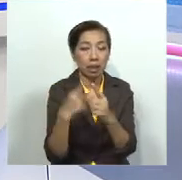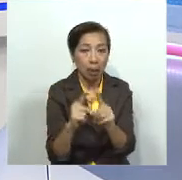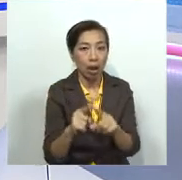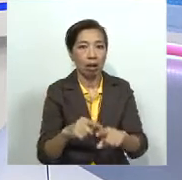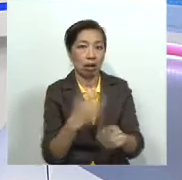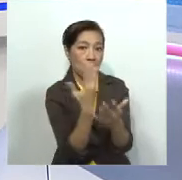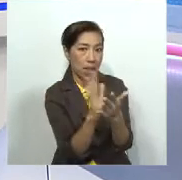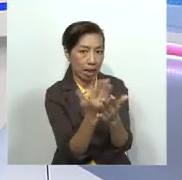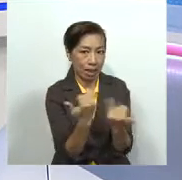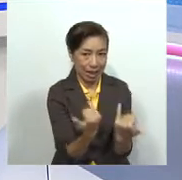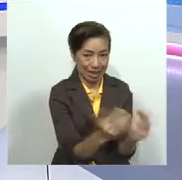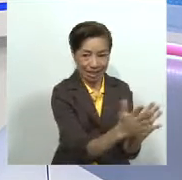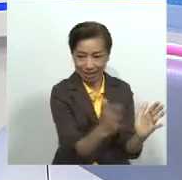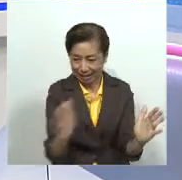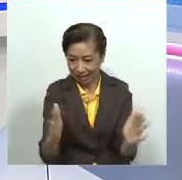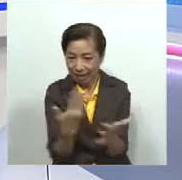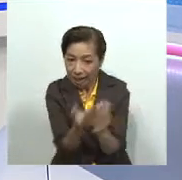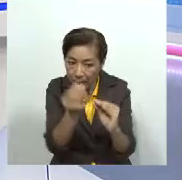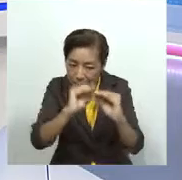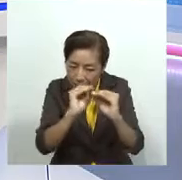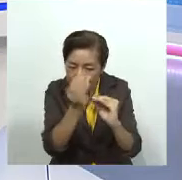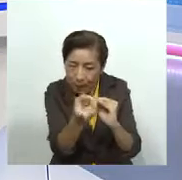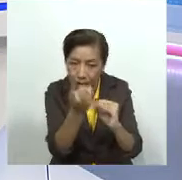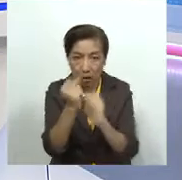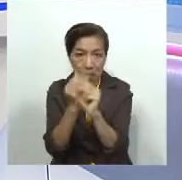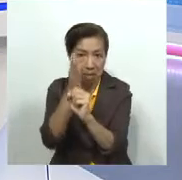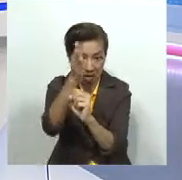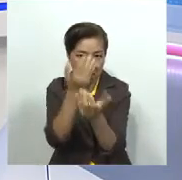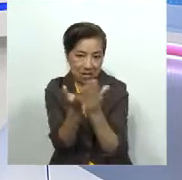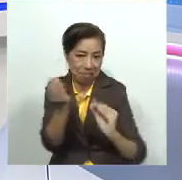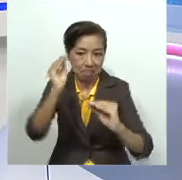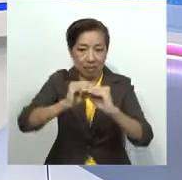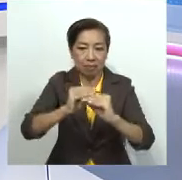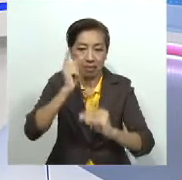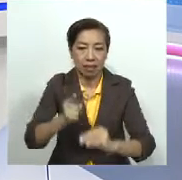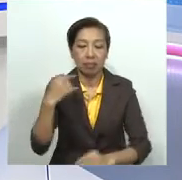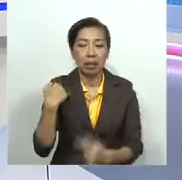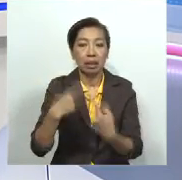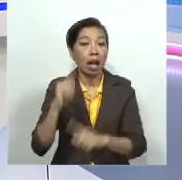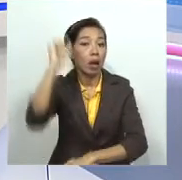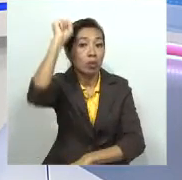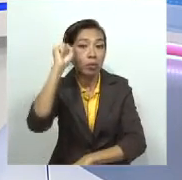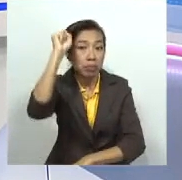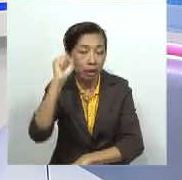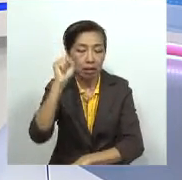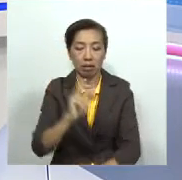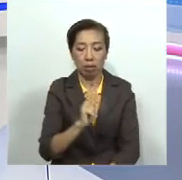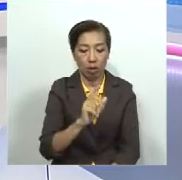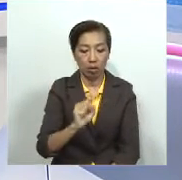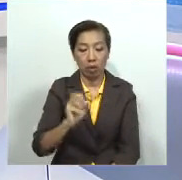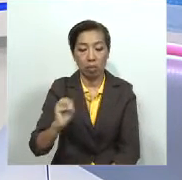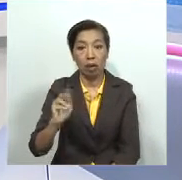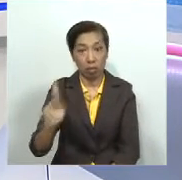รอบรอบนี้อาจจะขึ้นแบบนิดนึงก่อนแล้วจะขึ้นเต็มรูปแบบในปีหน้า ค่ะแต่ว่าทางขสมกเนี่ยก็บอกว่าที่ผ่านมา